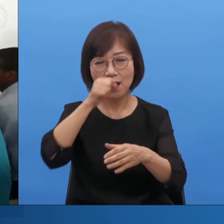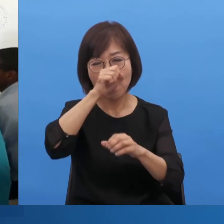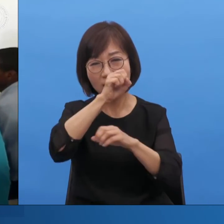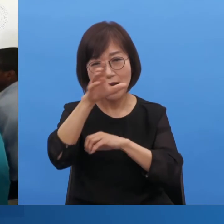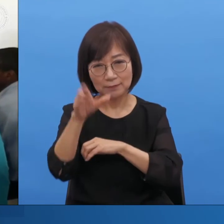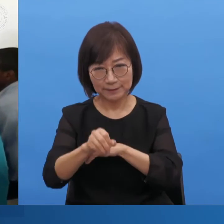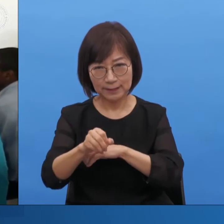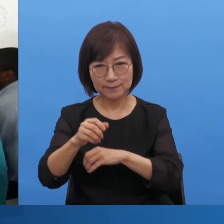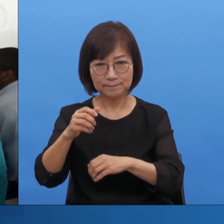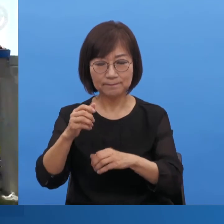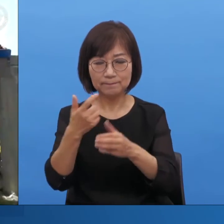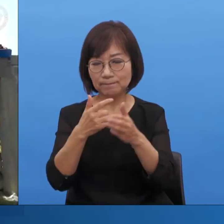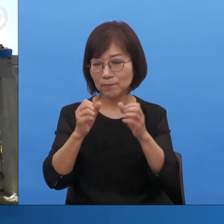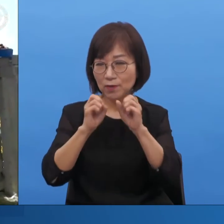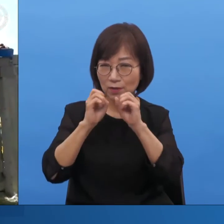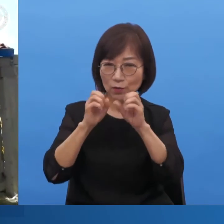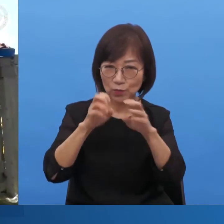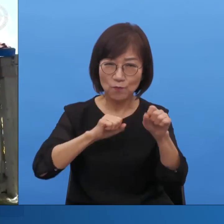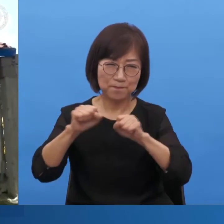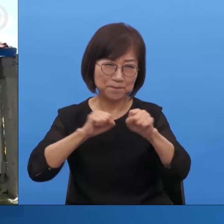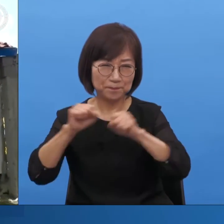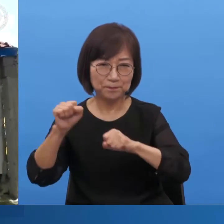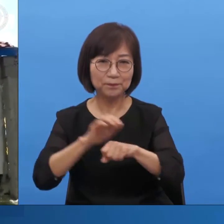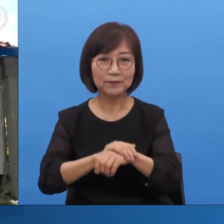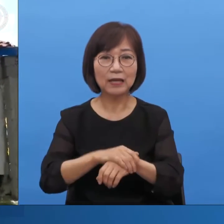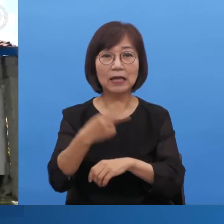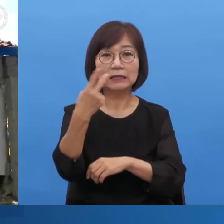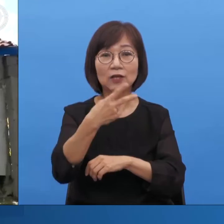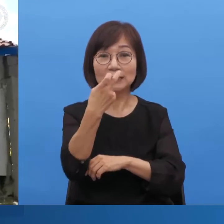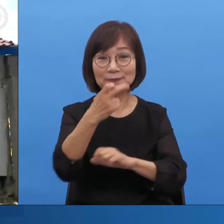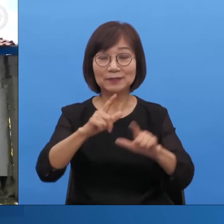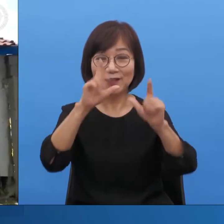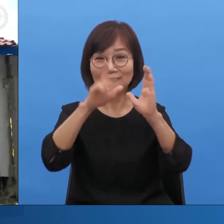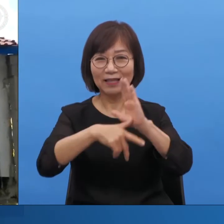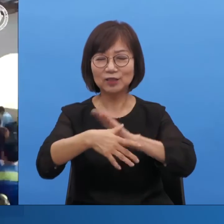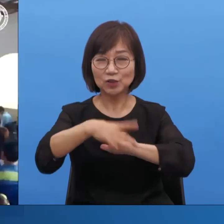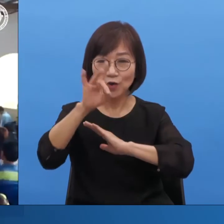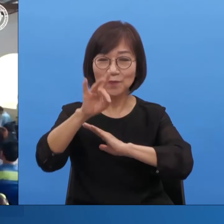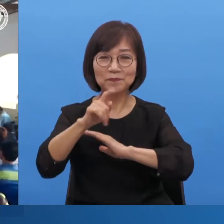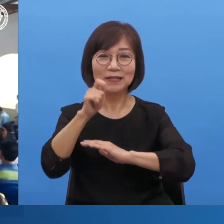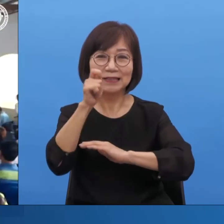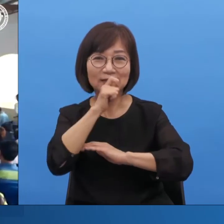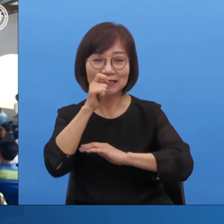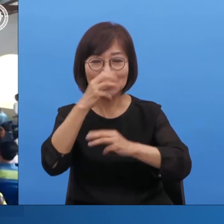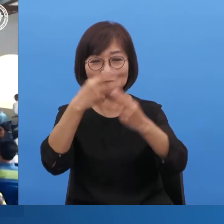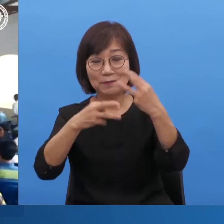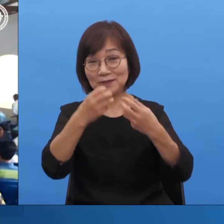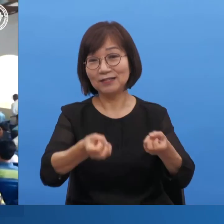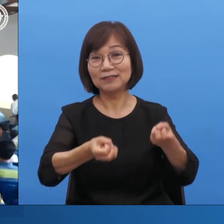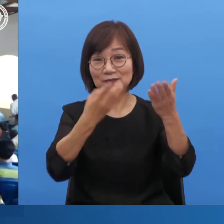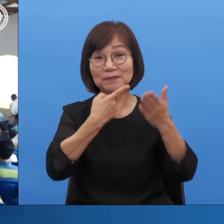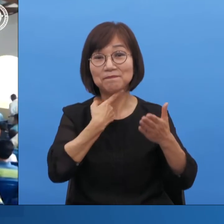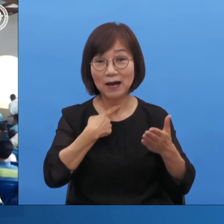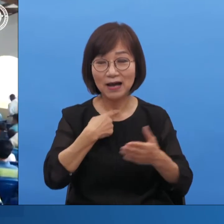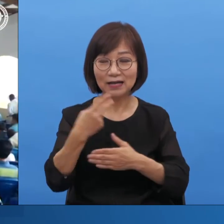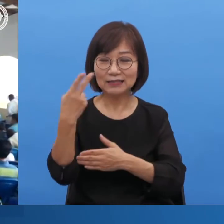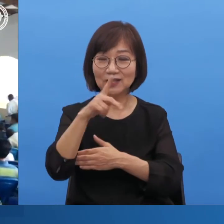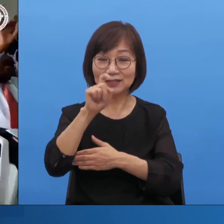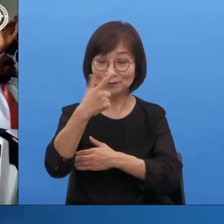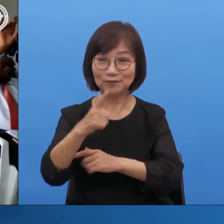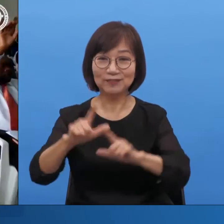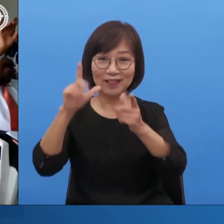담고 사역해 오시면서 2012년에는 처음으로 탄자니아 랩넌트 대회를 개최했으며 2016년에는 류광수 목사님을 강사로